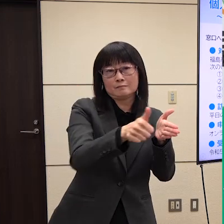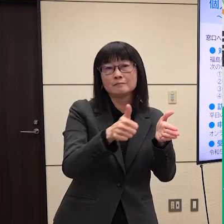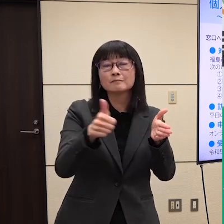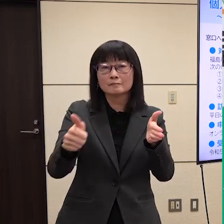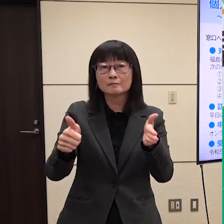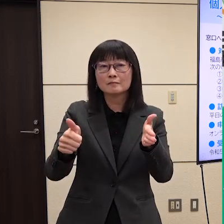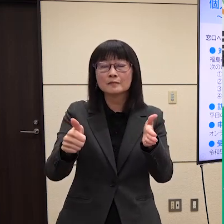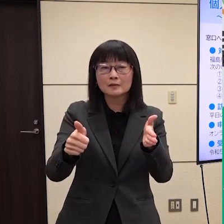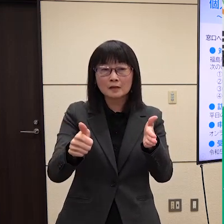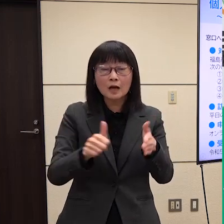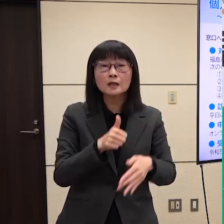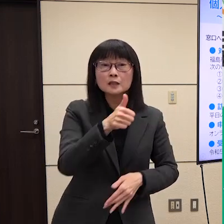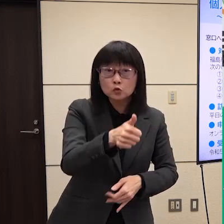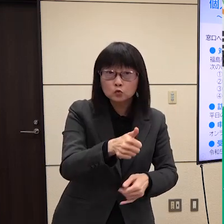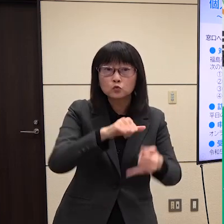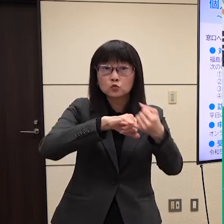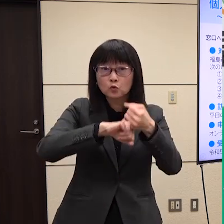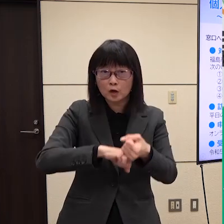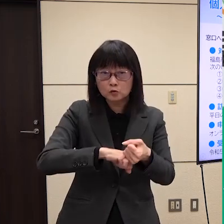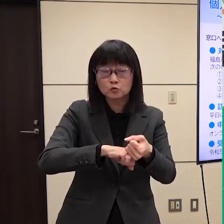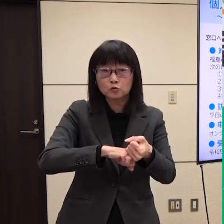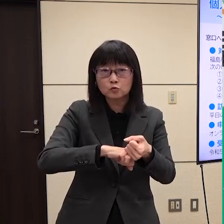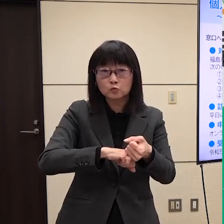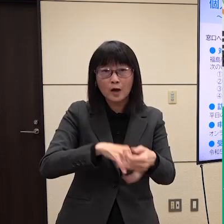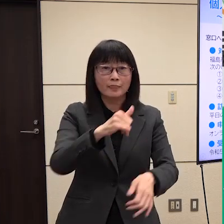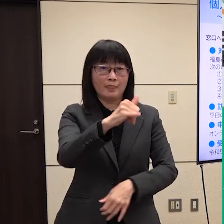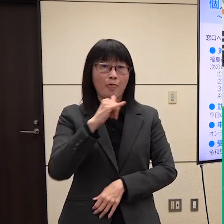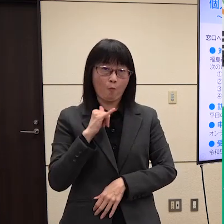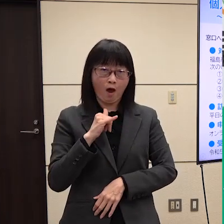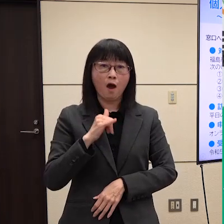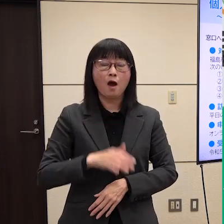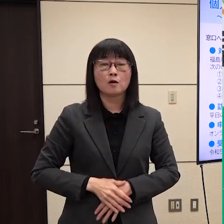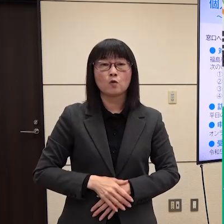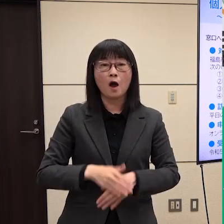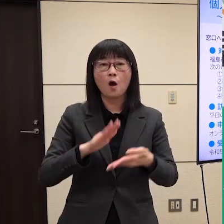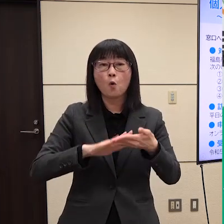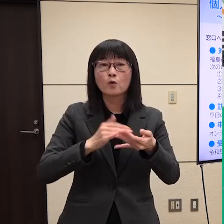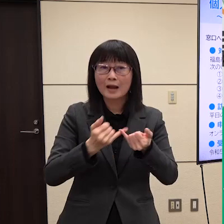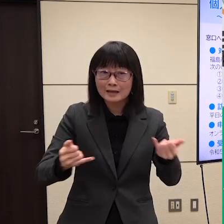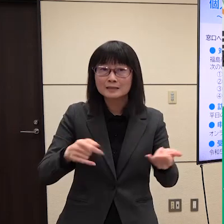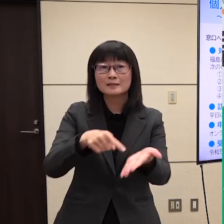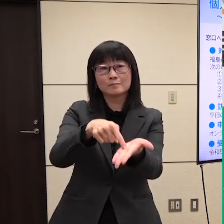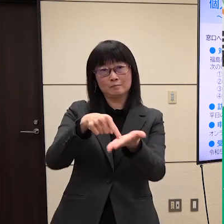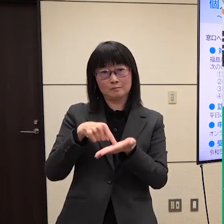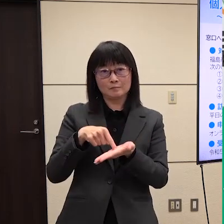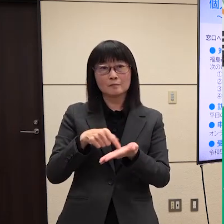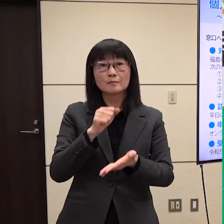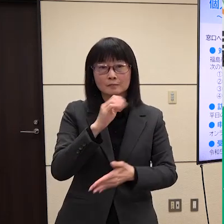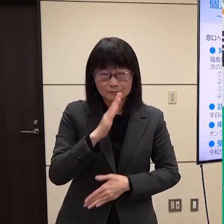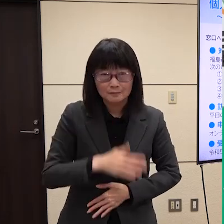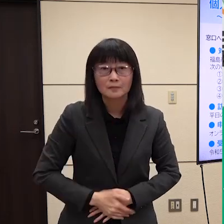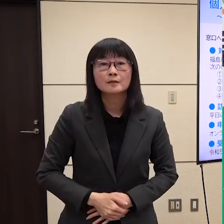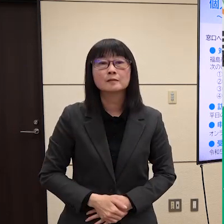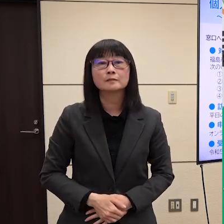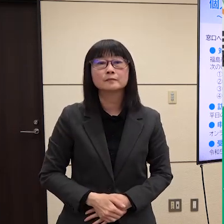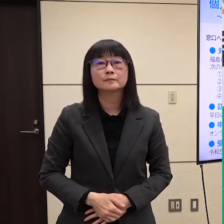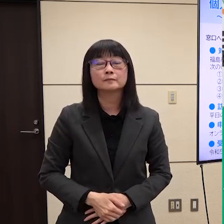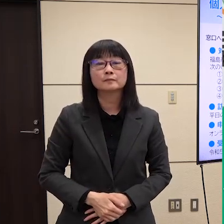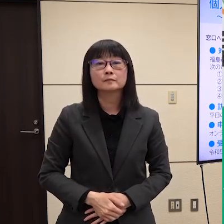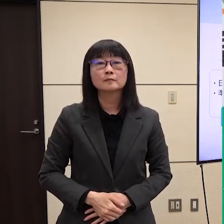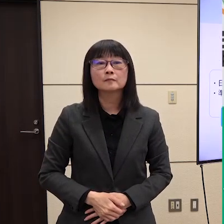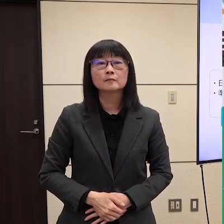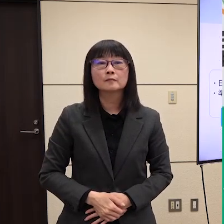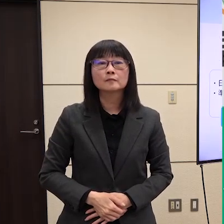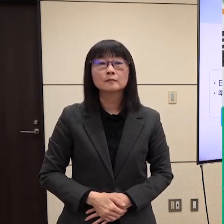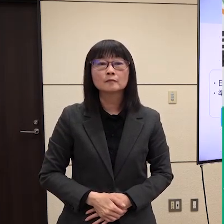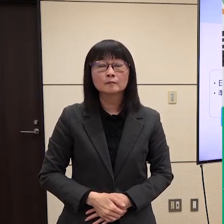かまた電話でお願いをいたします。12月1日から受付を開始をいたします。マイナンバーカ